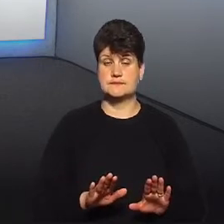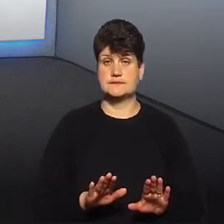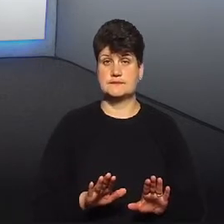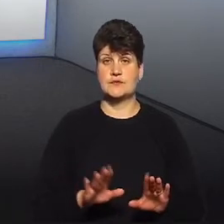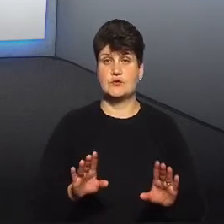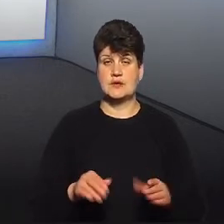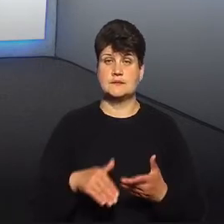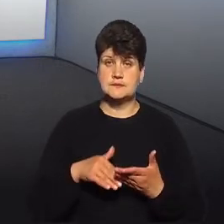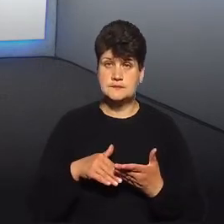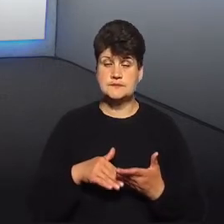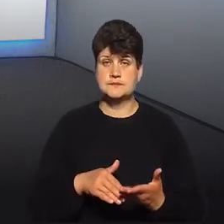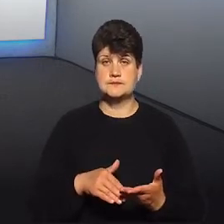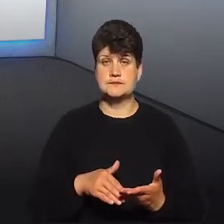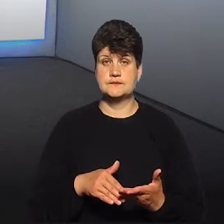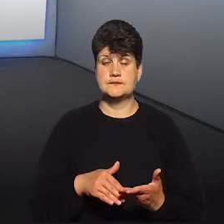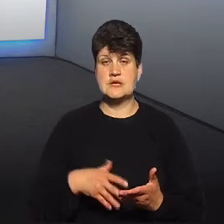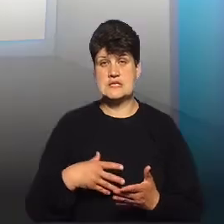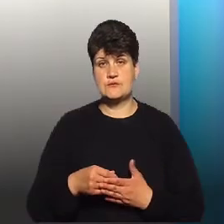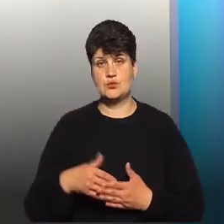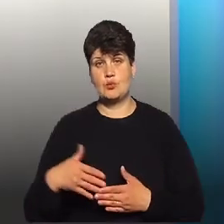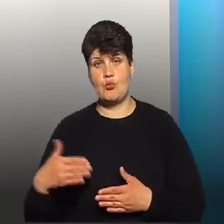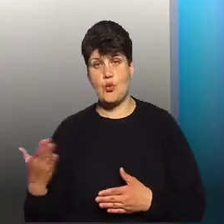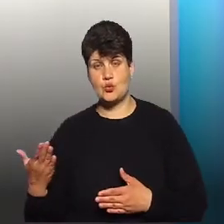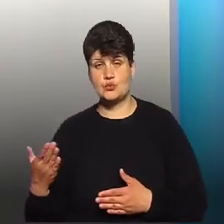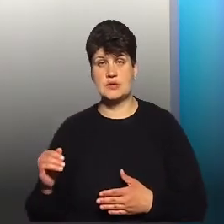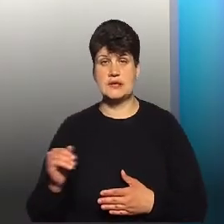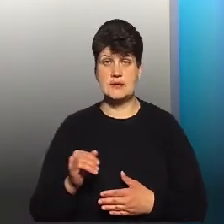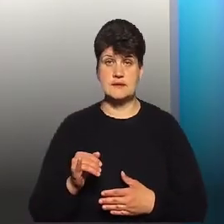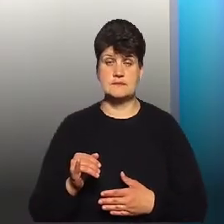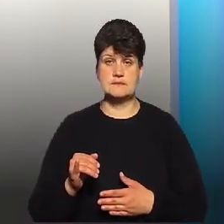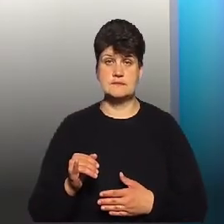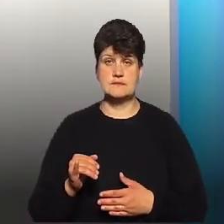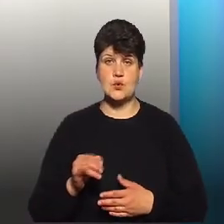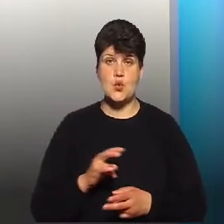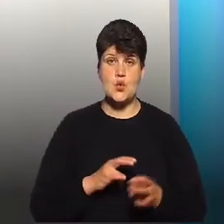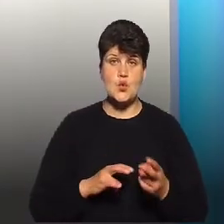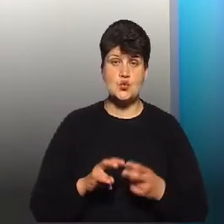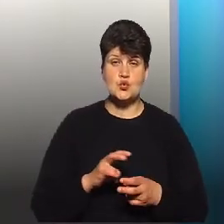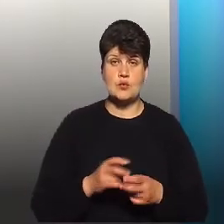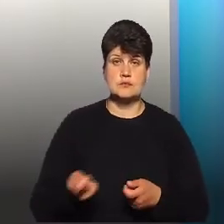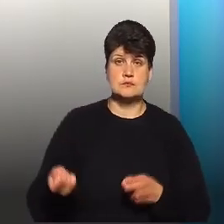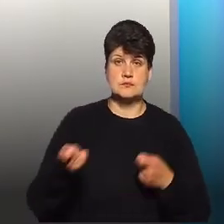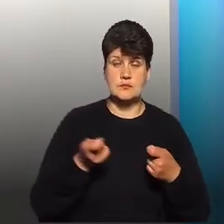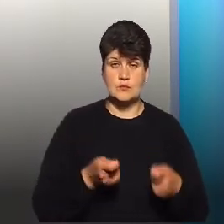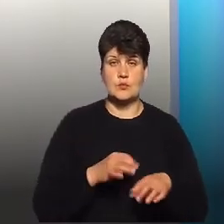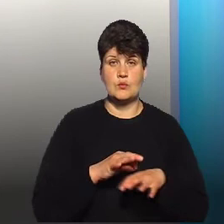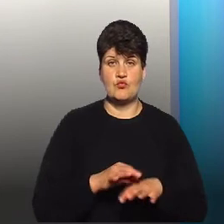посприяли зі свого боку і таким чином розшуковували, доставляли, проводили